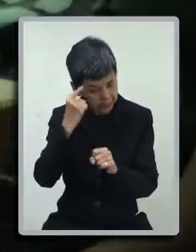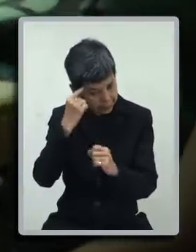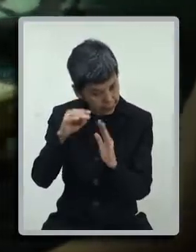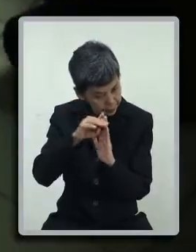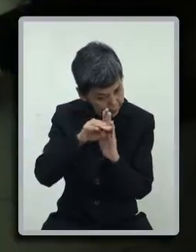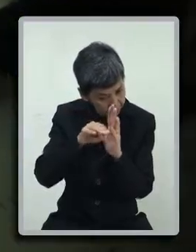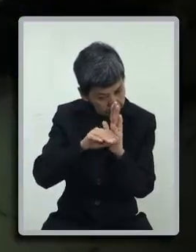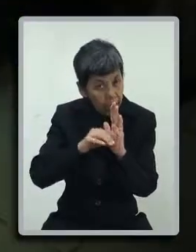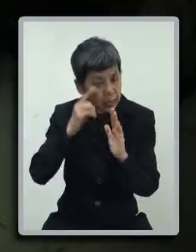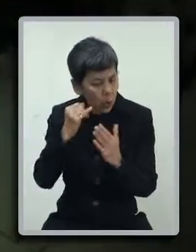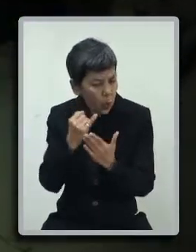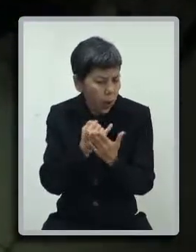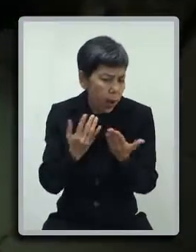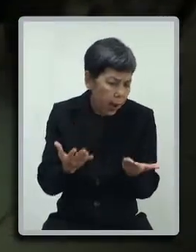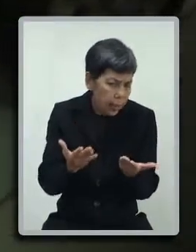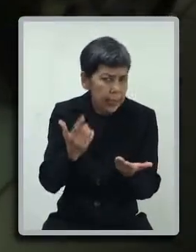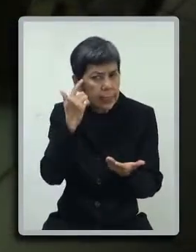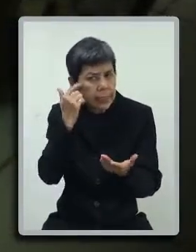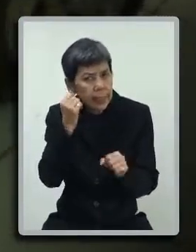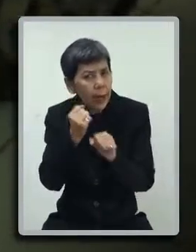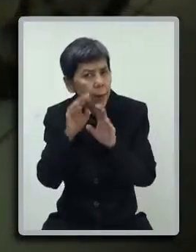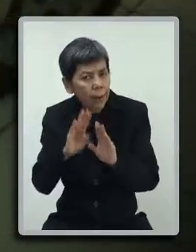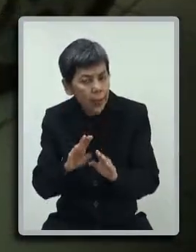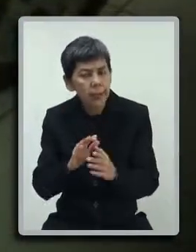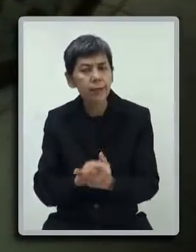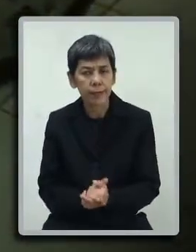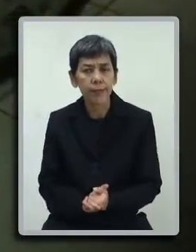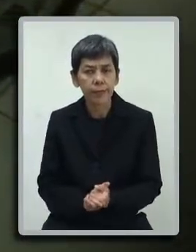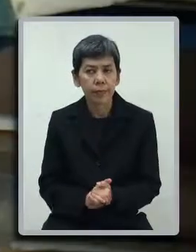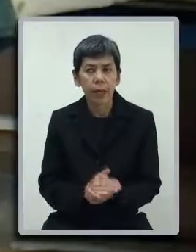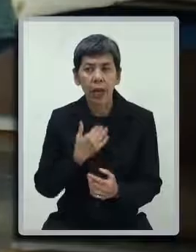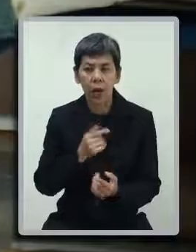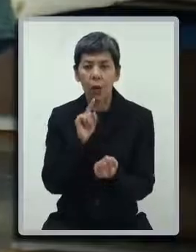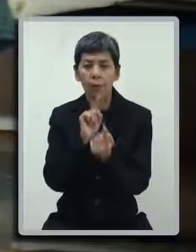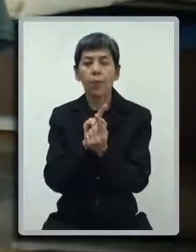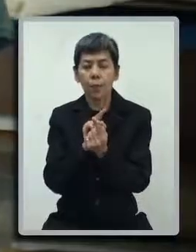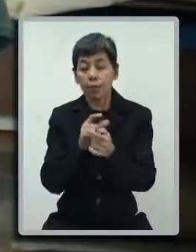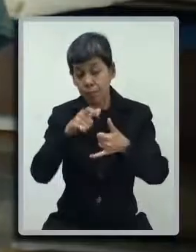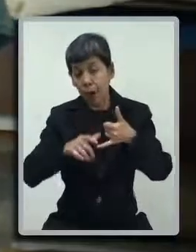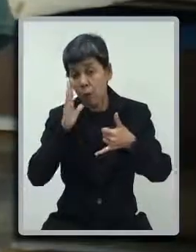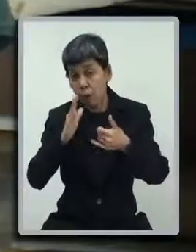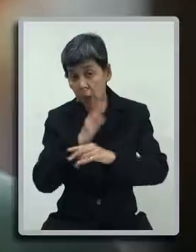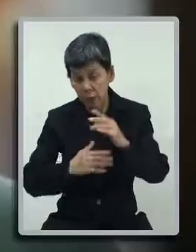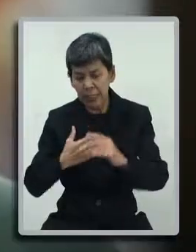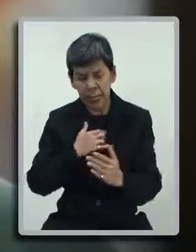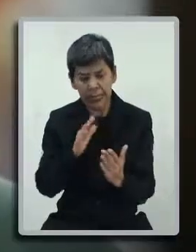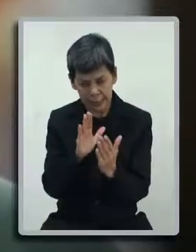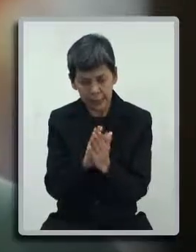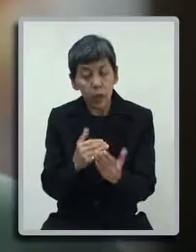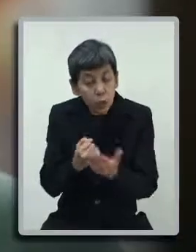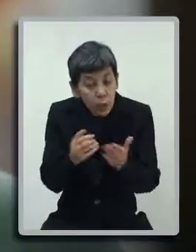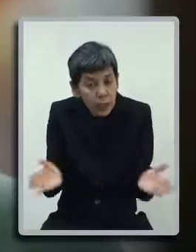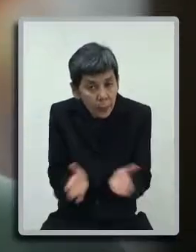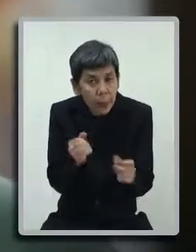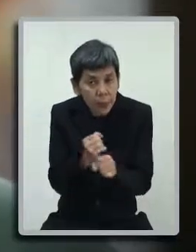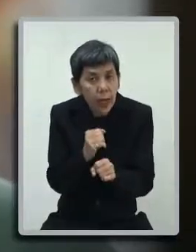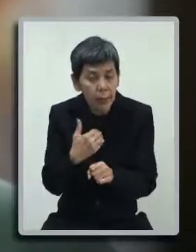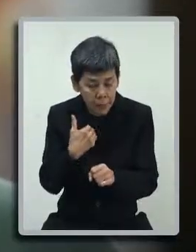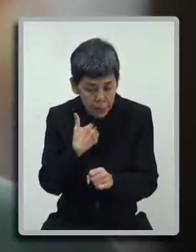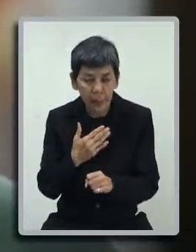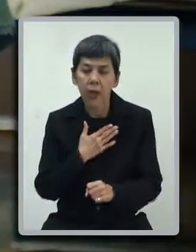องมีการวางแผนก่อนว่าจะวาดรูปอะไรแล้วจะให้ออกมาด้านไหนก็มาเจอเฮียสุนทรด้วยครับแล้วก็อยากจะเข้ามาสนับสนุนอะ